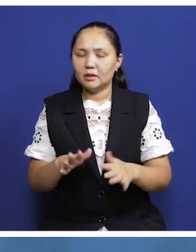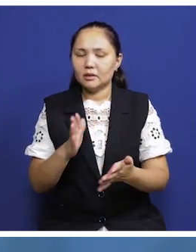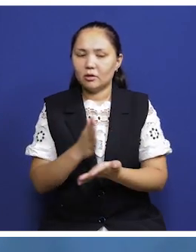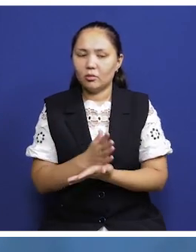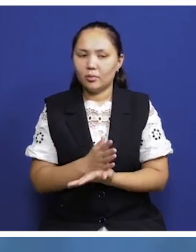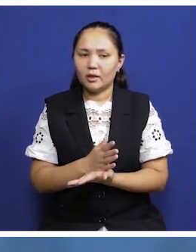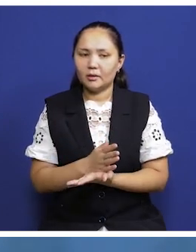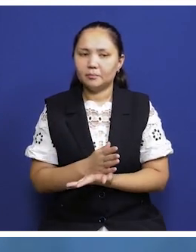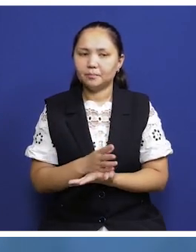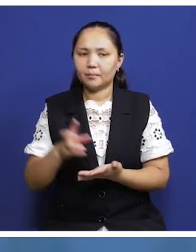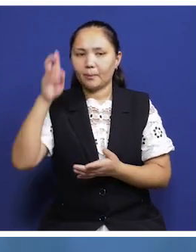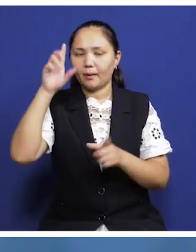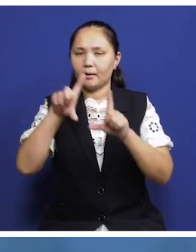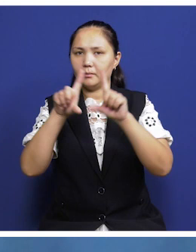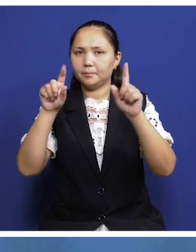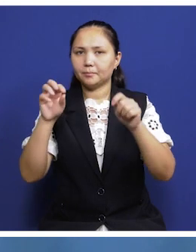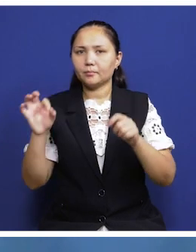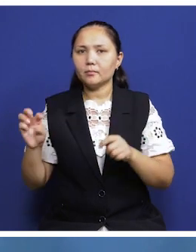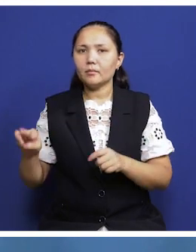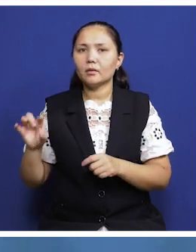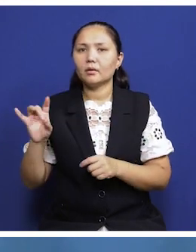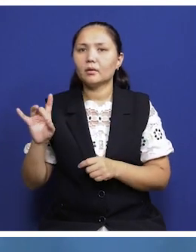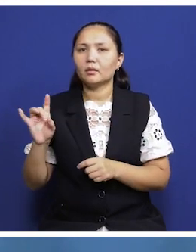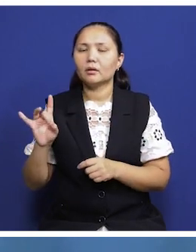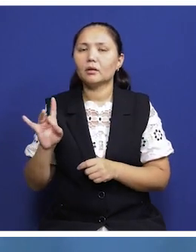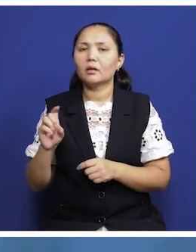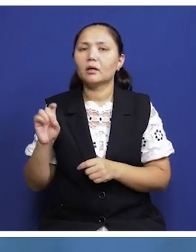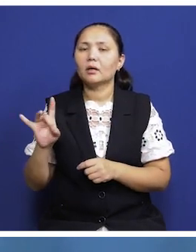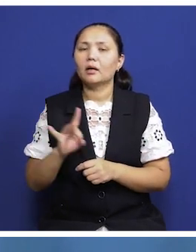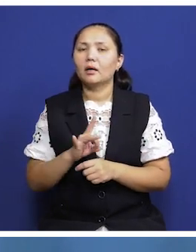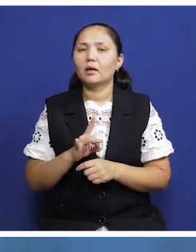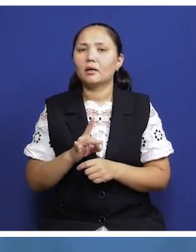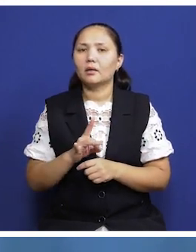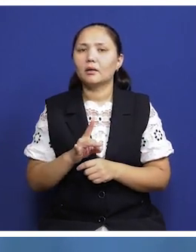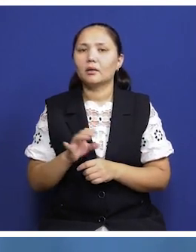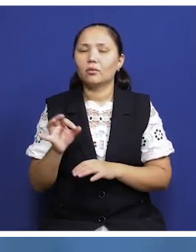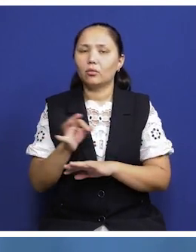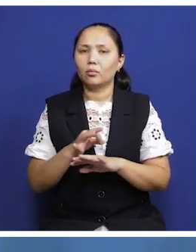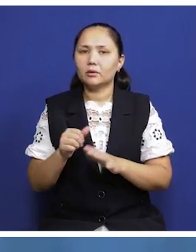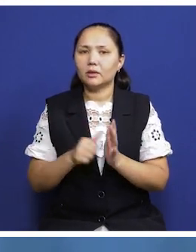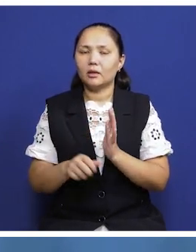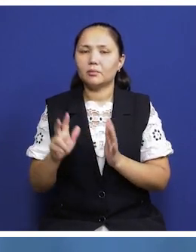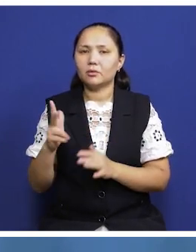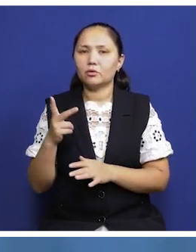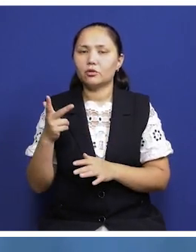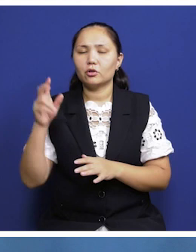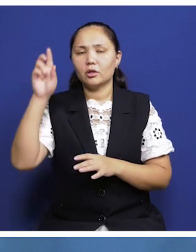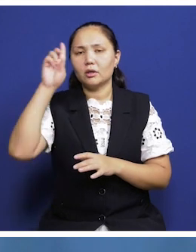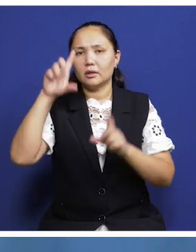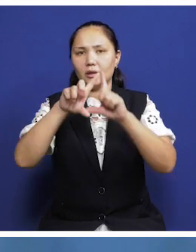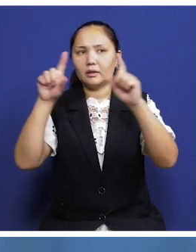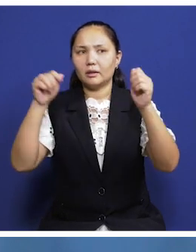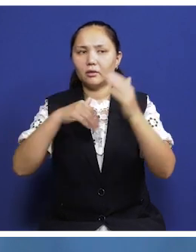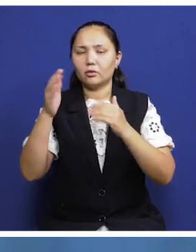бізде Отырар ауданында бір мектеп құрылысын жүргіземіз деп отырмыз. Жалпы облыс бойынша бізде 63 мектептің құрылысын жүргіземіз